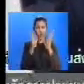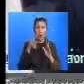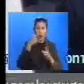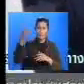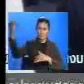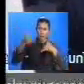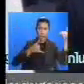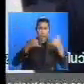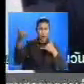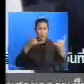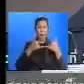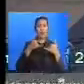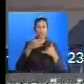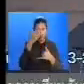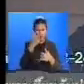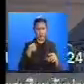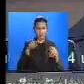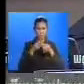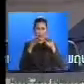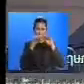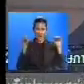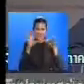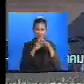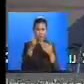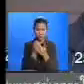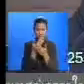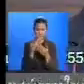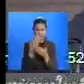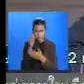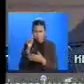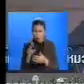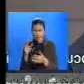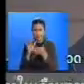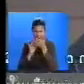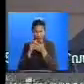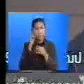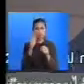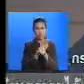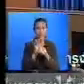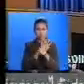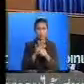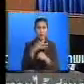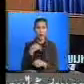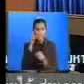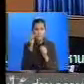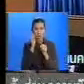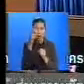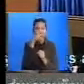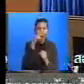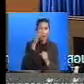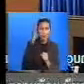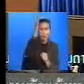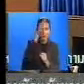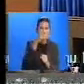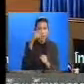แพร่ระบาดส่วนมาตรการสำรองยานั้นประเทศไทยมีเพียงพอและจะดำเนินการจัดหาสำรองเพิ่มเติมใน